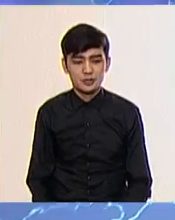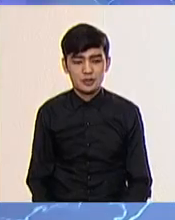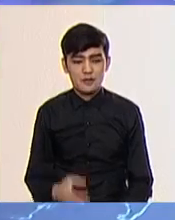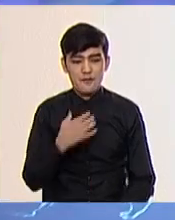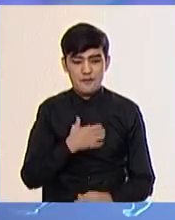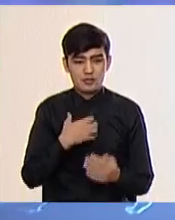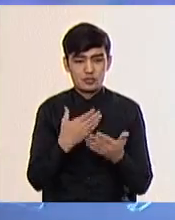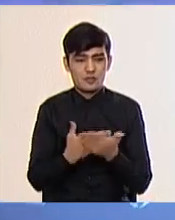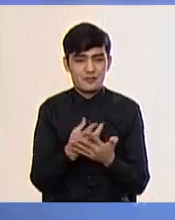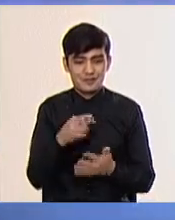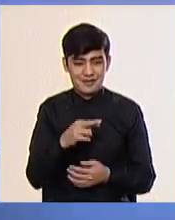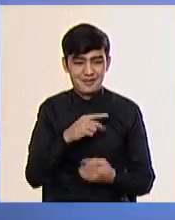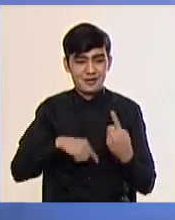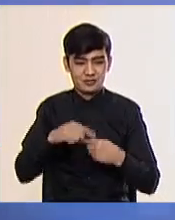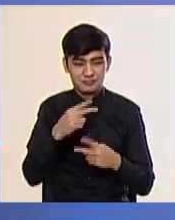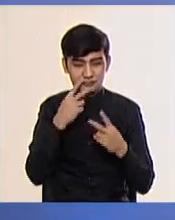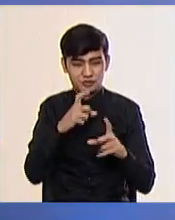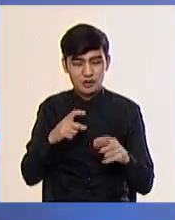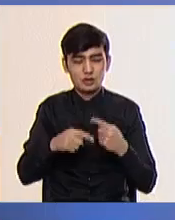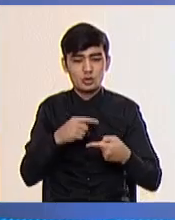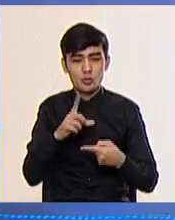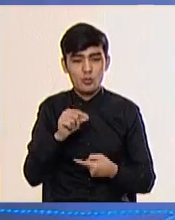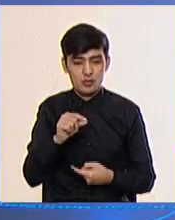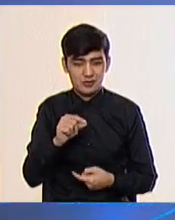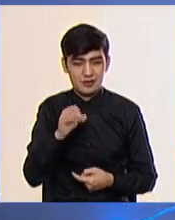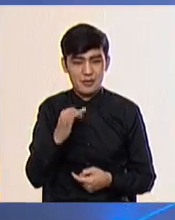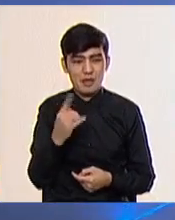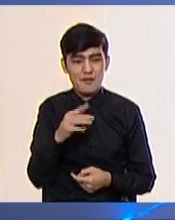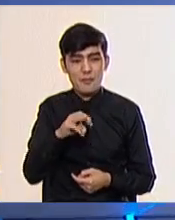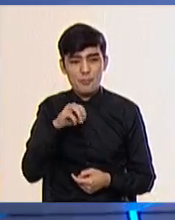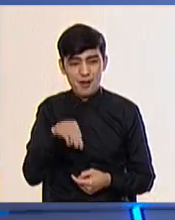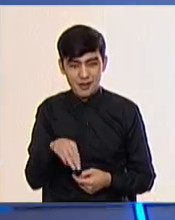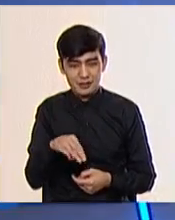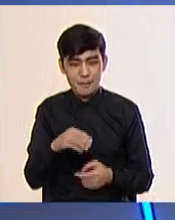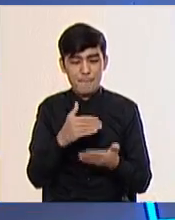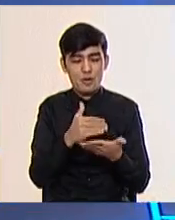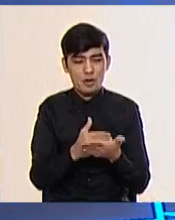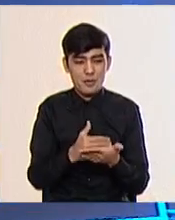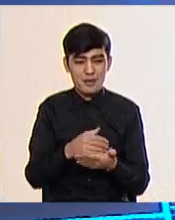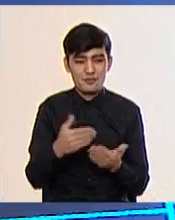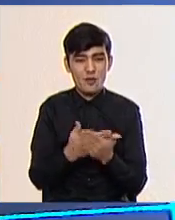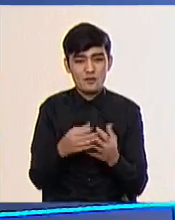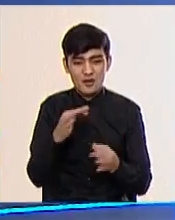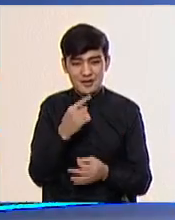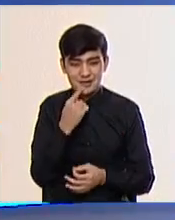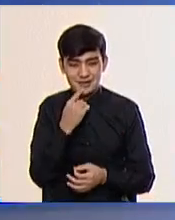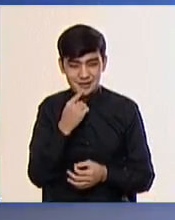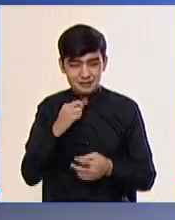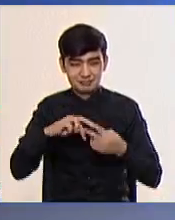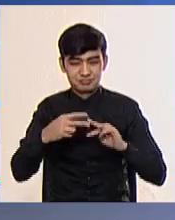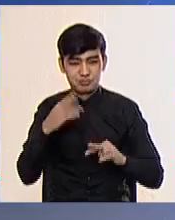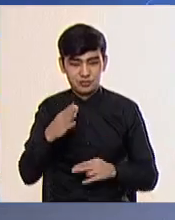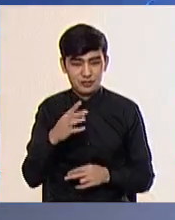Важная информация для наших зрителей. Со следующего понедельника, 1 марта, программа «Информбюро» меняет языковые